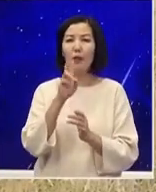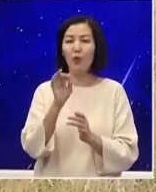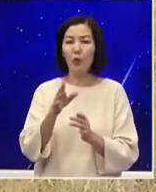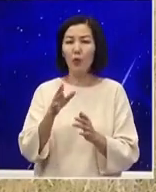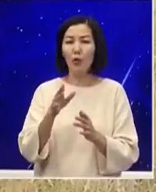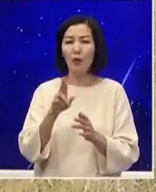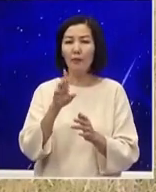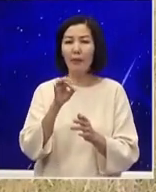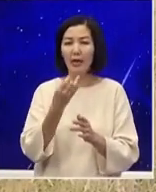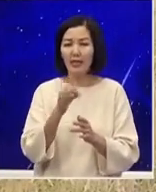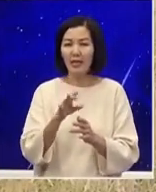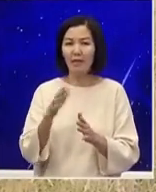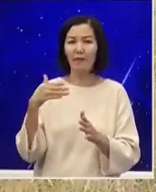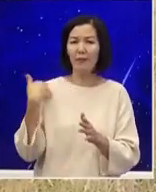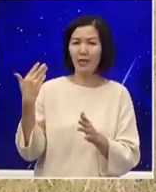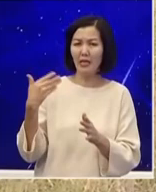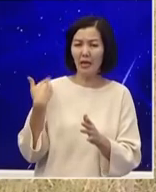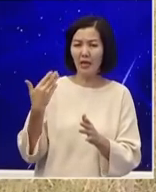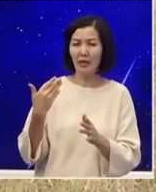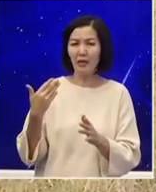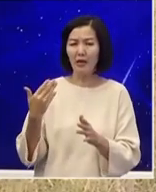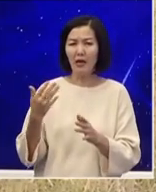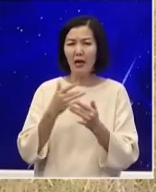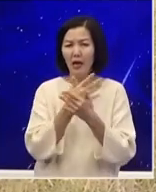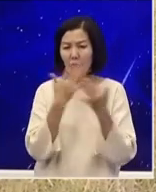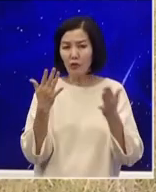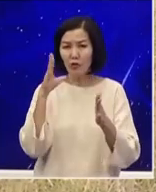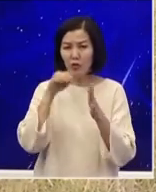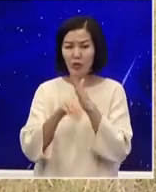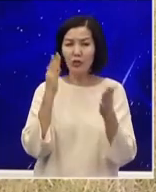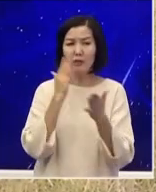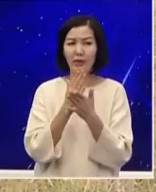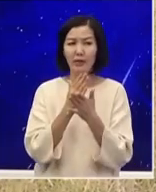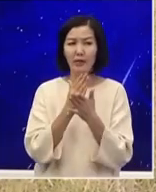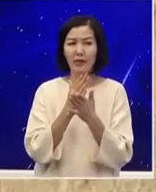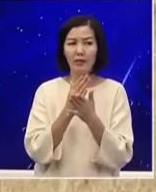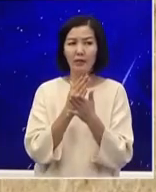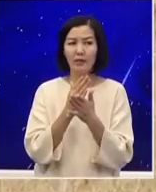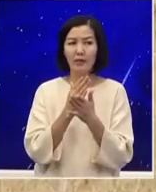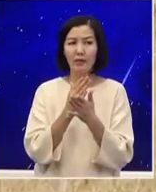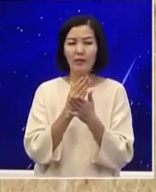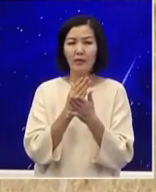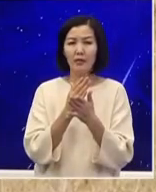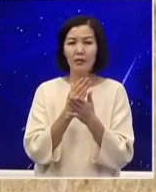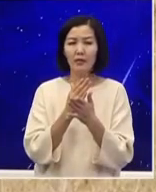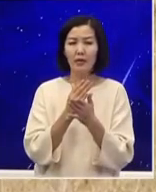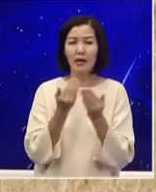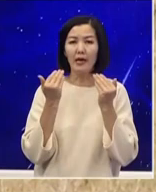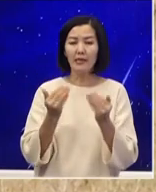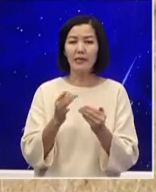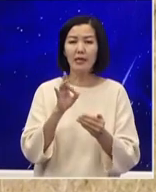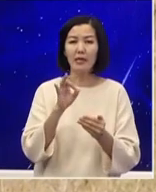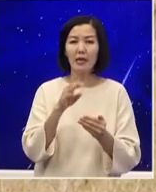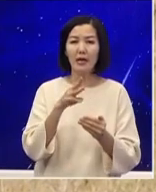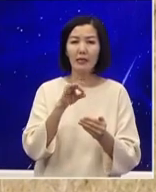біреуінің протеині жақсы, біреуінің жағы ағуыз дей ме, қазақша сонысы жақсы, сол арнайы шөптер. Ротациялық жайылым дегеніміз, бұл әгі ротация